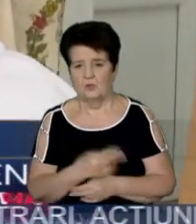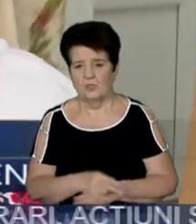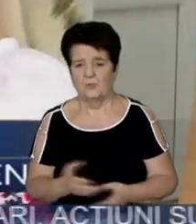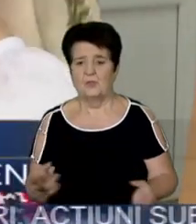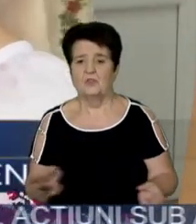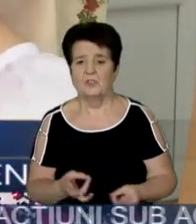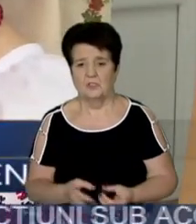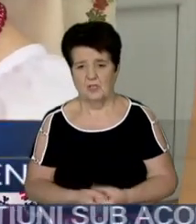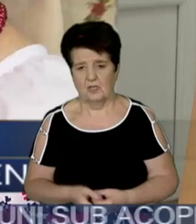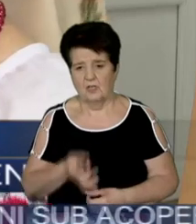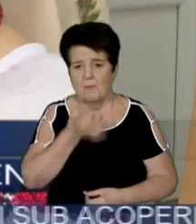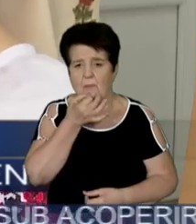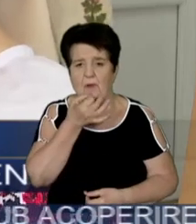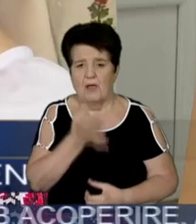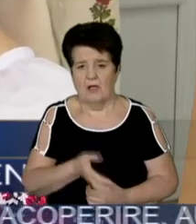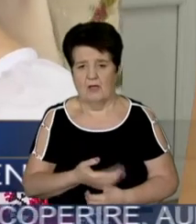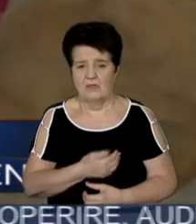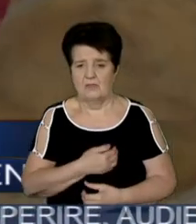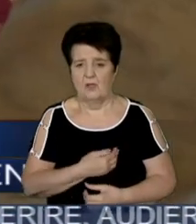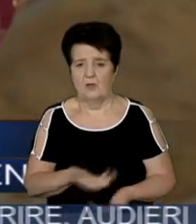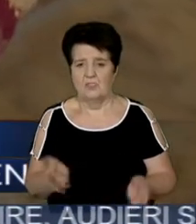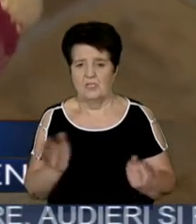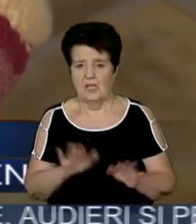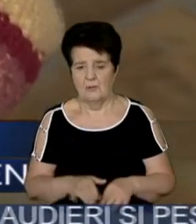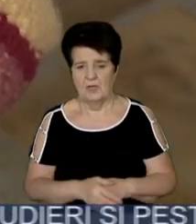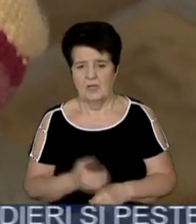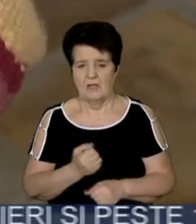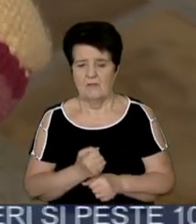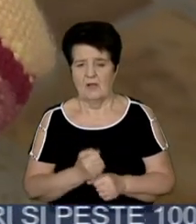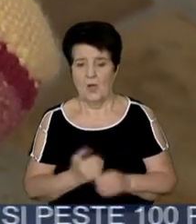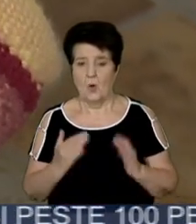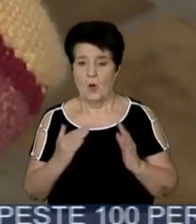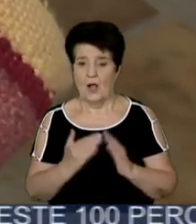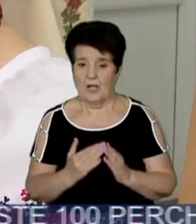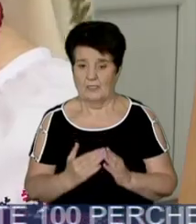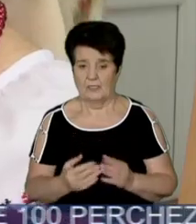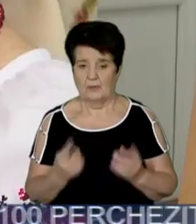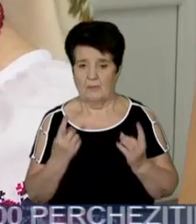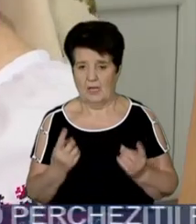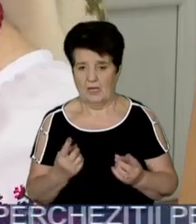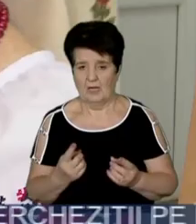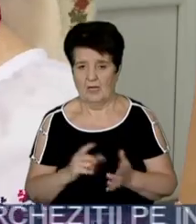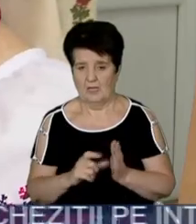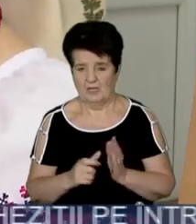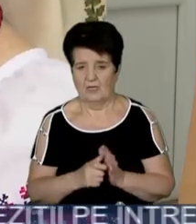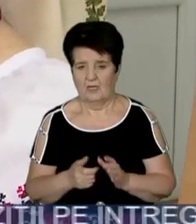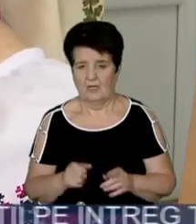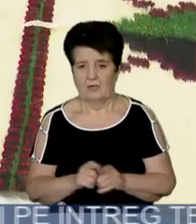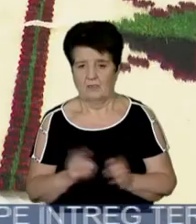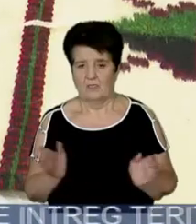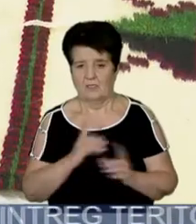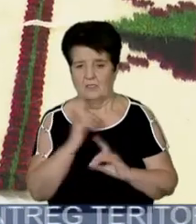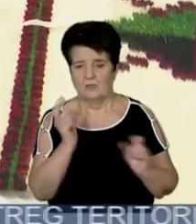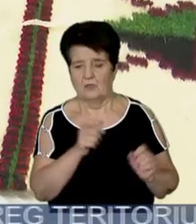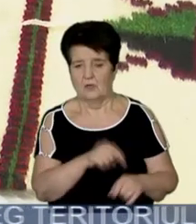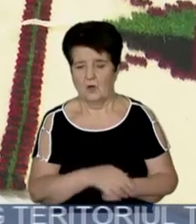trebuie? Pentru că îmi place. Și vreau să rămâi. Vreau să facem o casă mare și toate lucrurile care le-am făcut, am să le donez acolo.